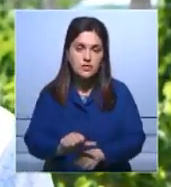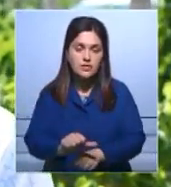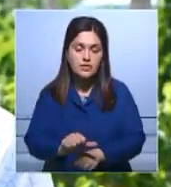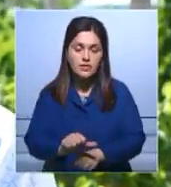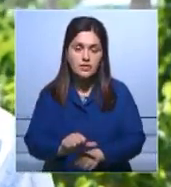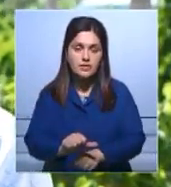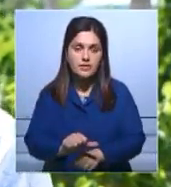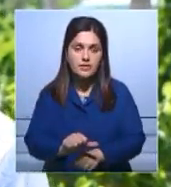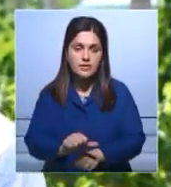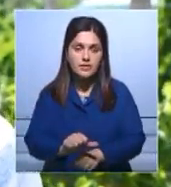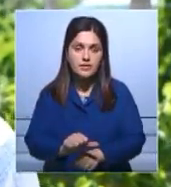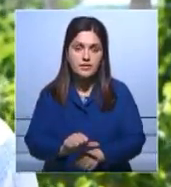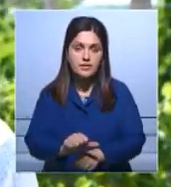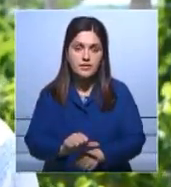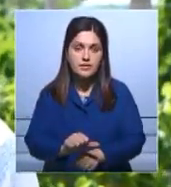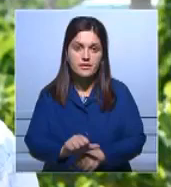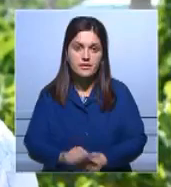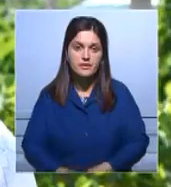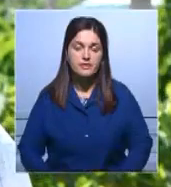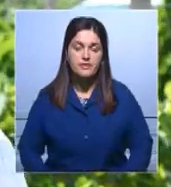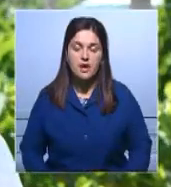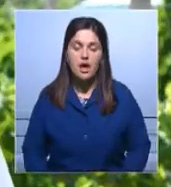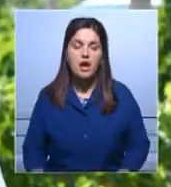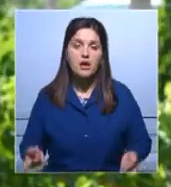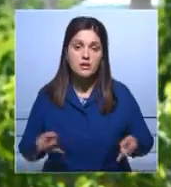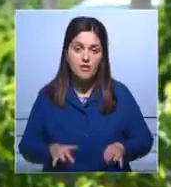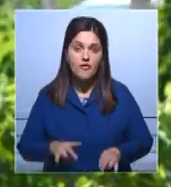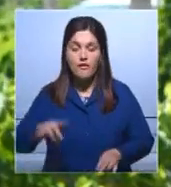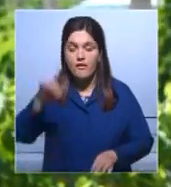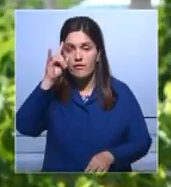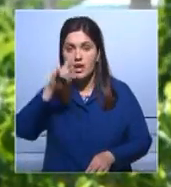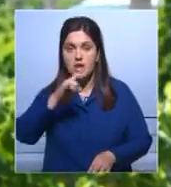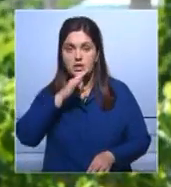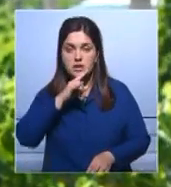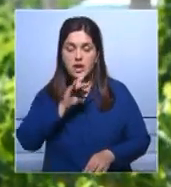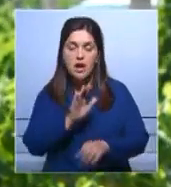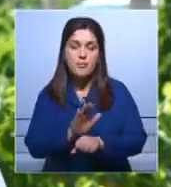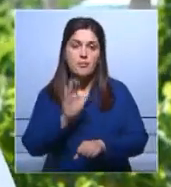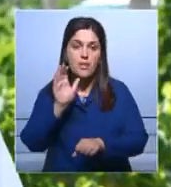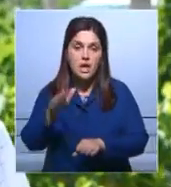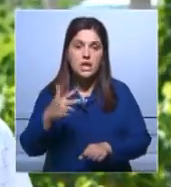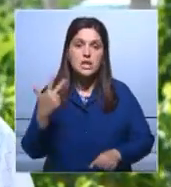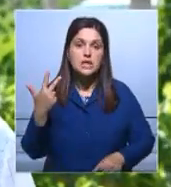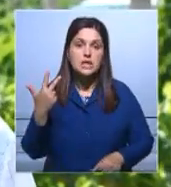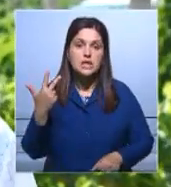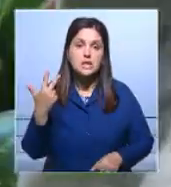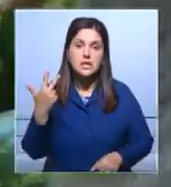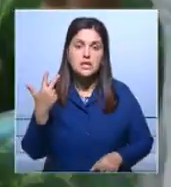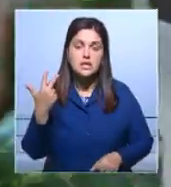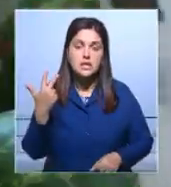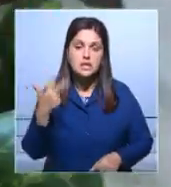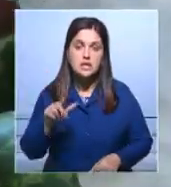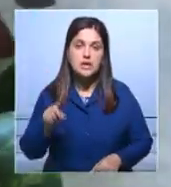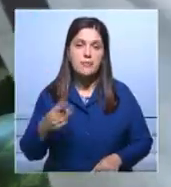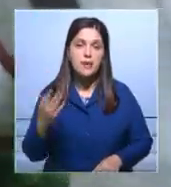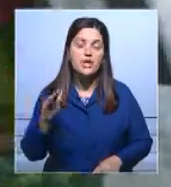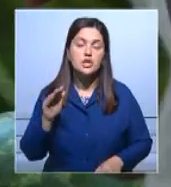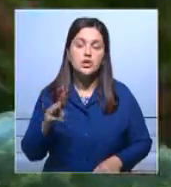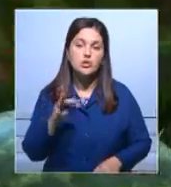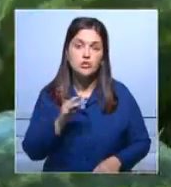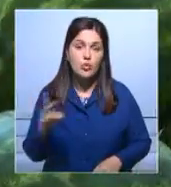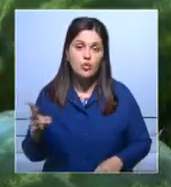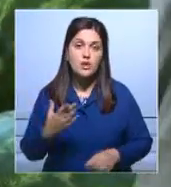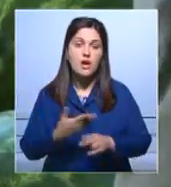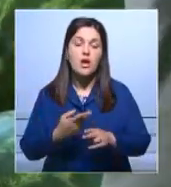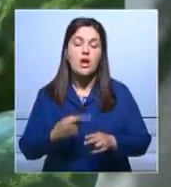за границей. А внутри Казахстана отправили более 35 тысяч тонн. Товар на